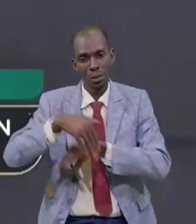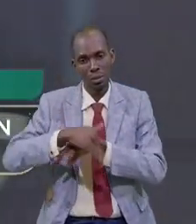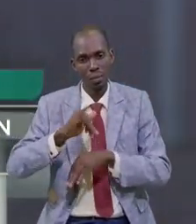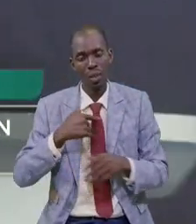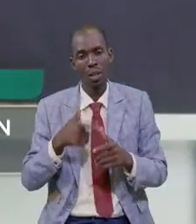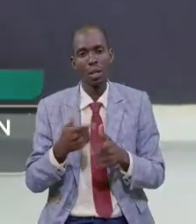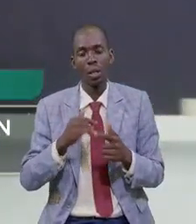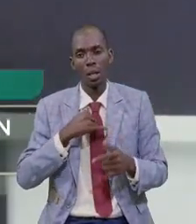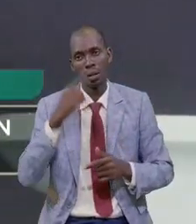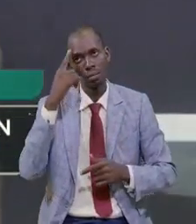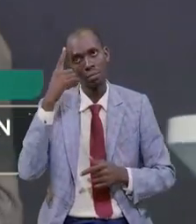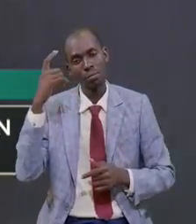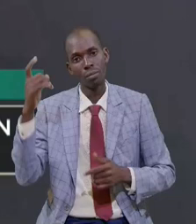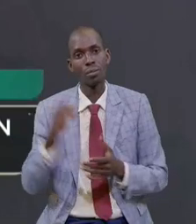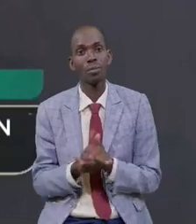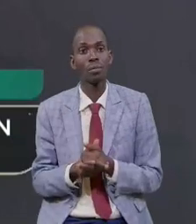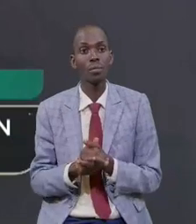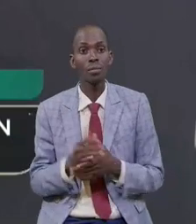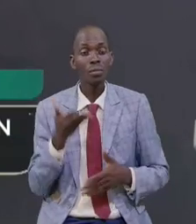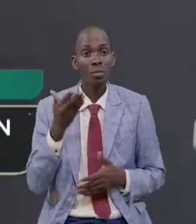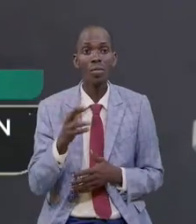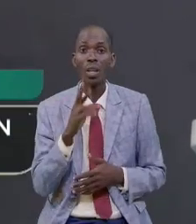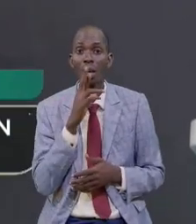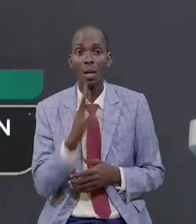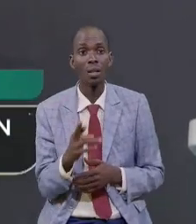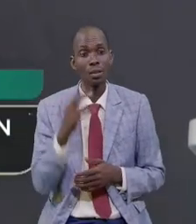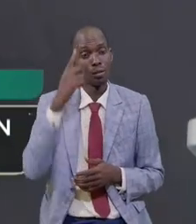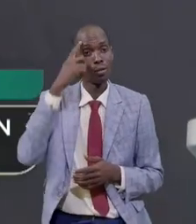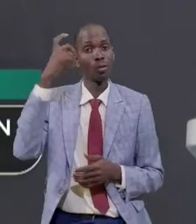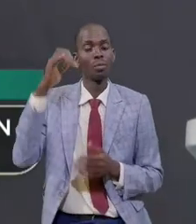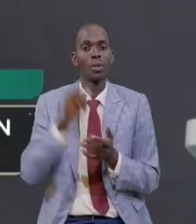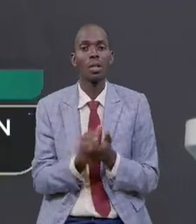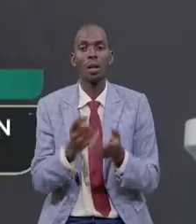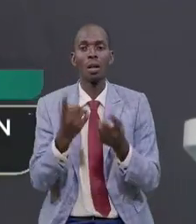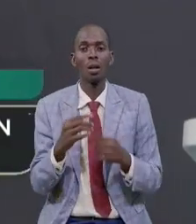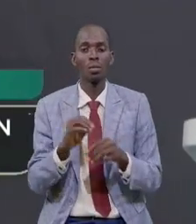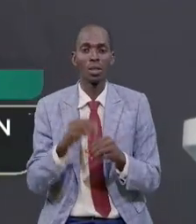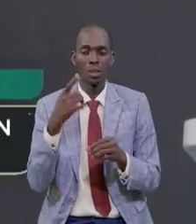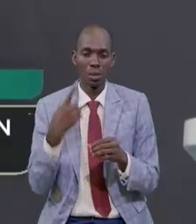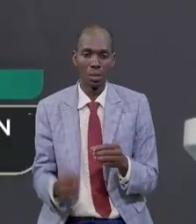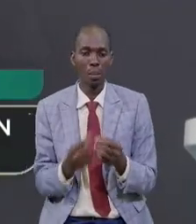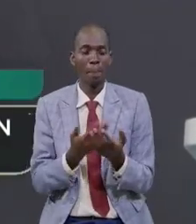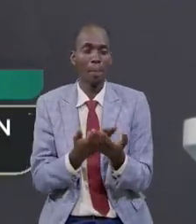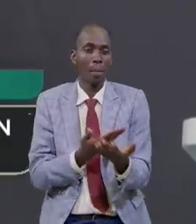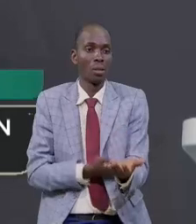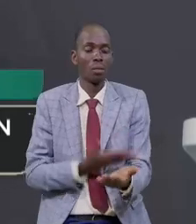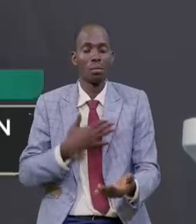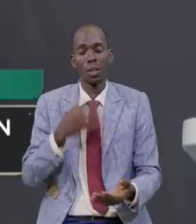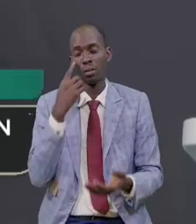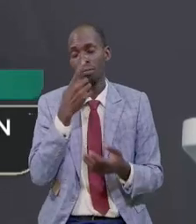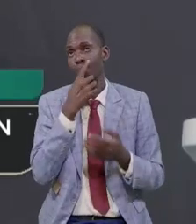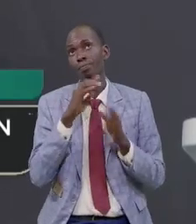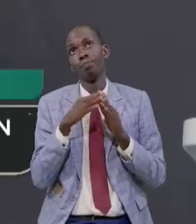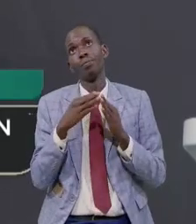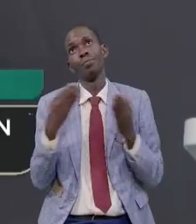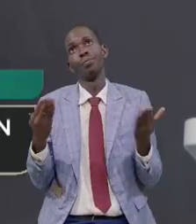rêve il y a des rêves qui viennent dans la journée les yeux sont ouverts